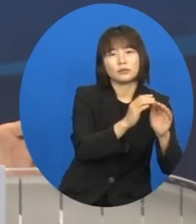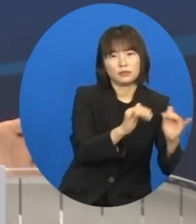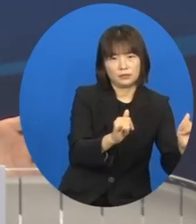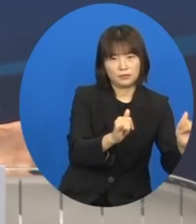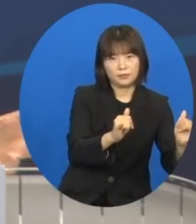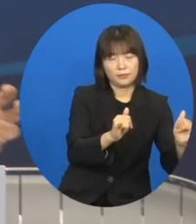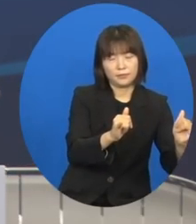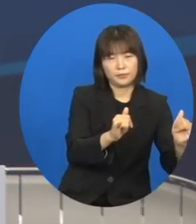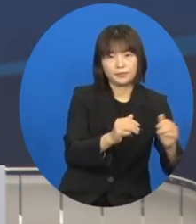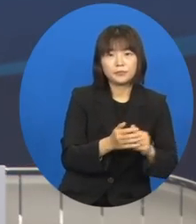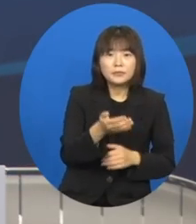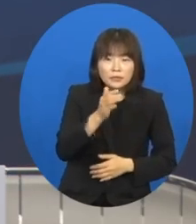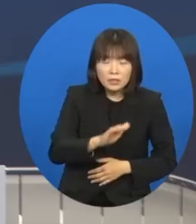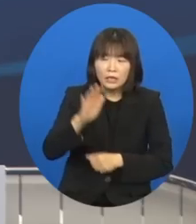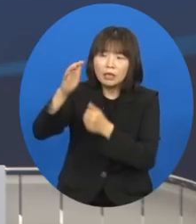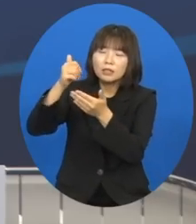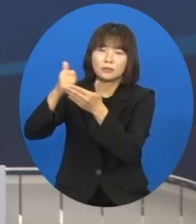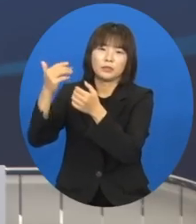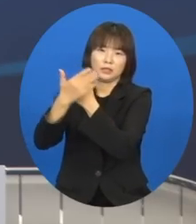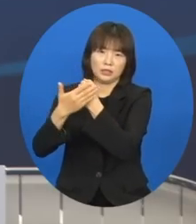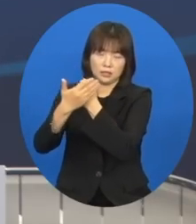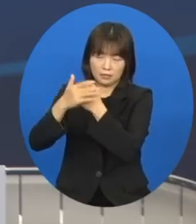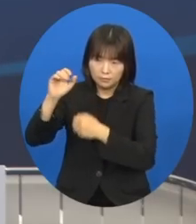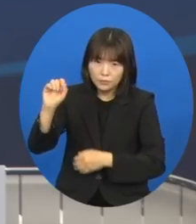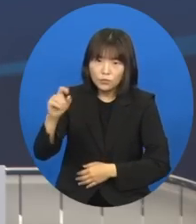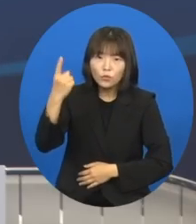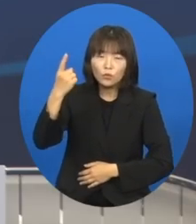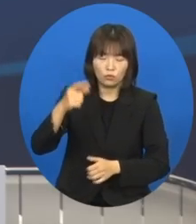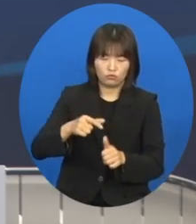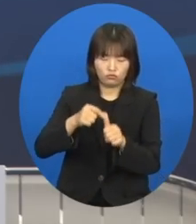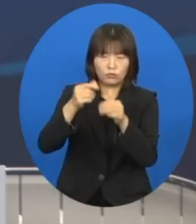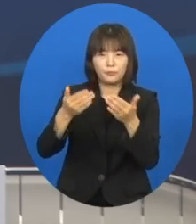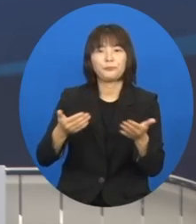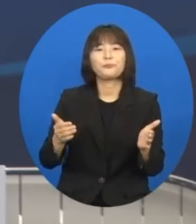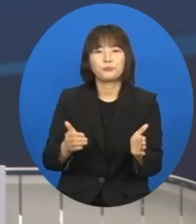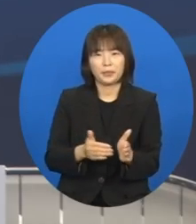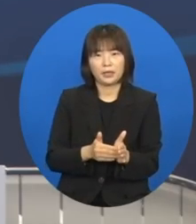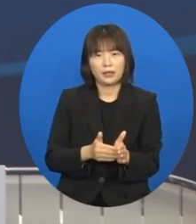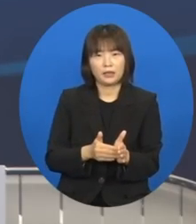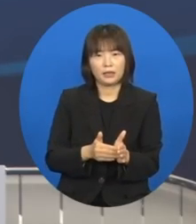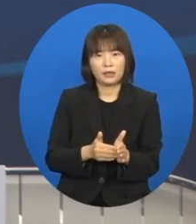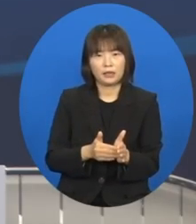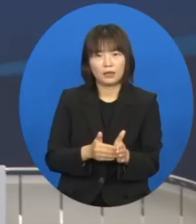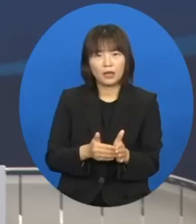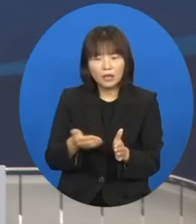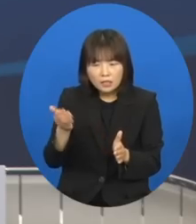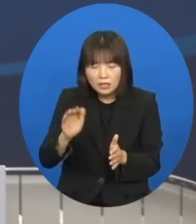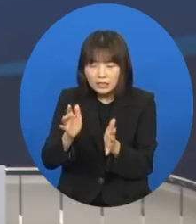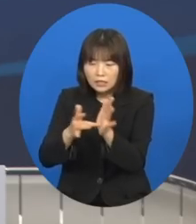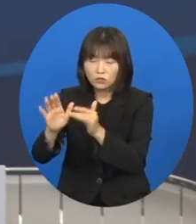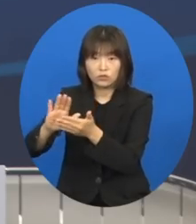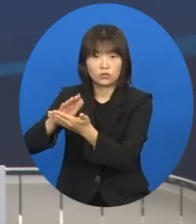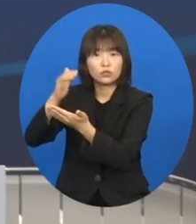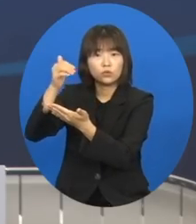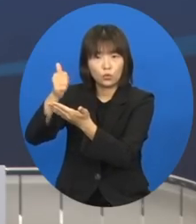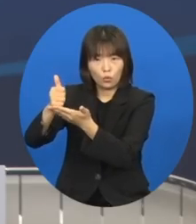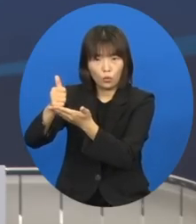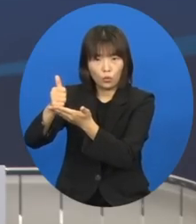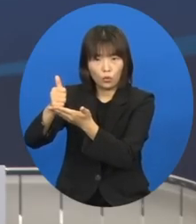근데 그가 하나님의 은혜로 구원을 받았어요. 근데 예수 그리스도가